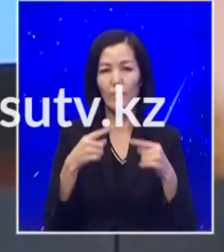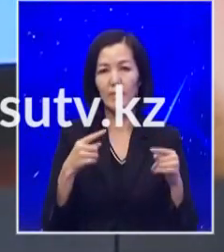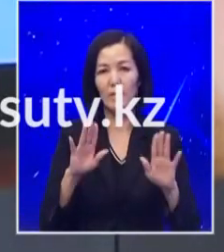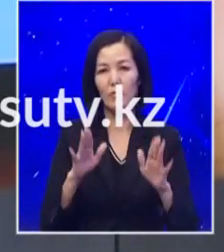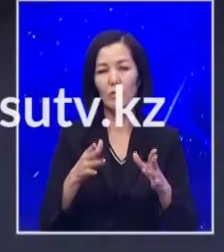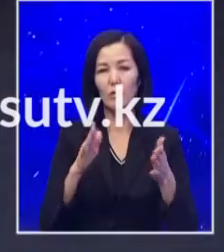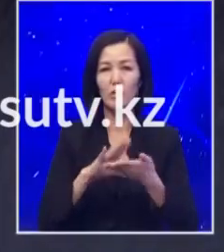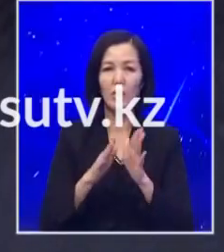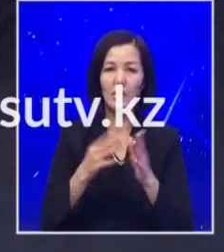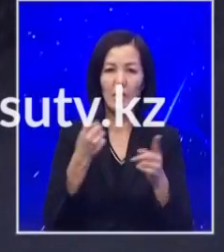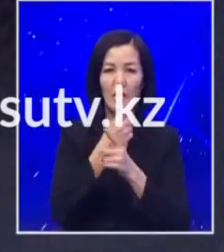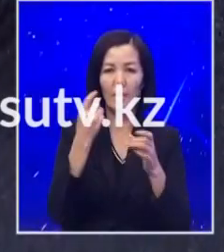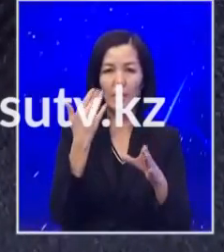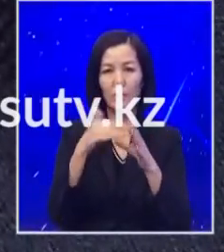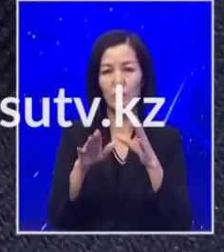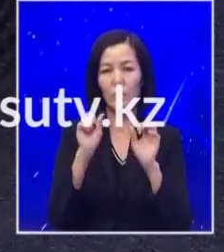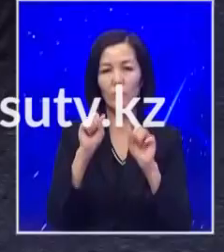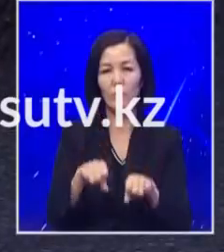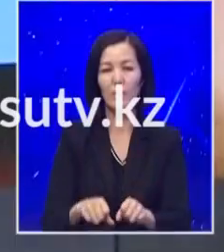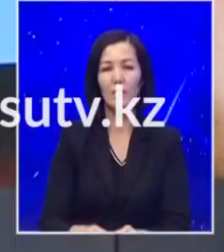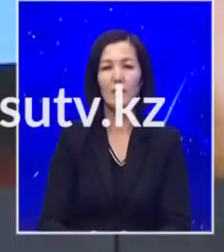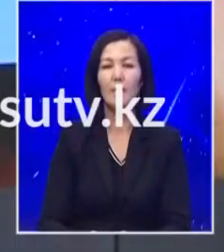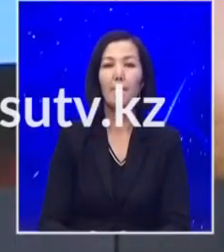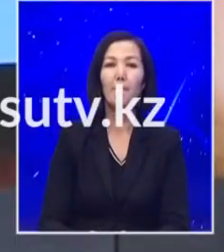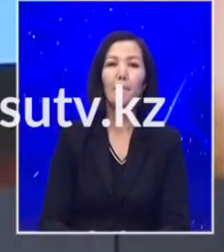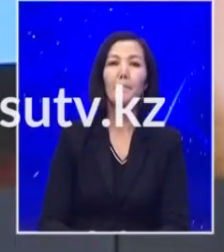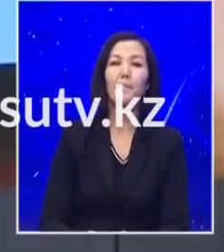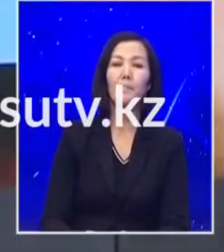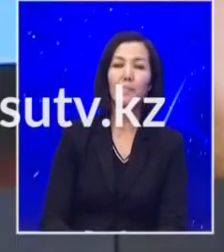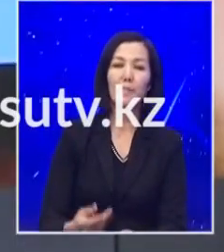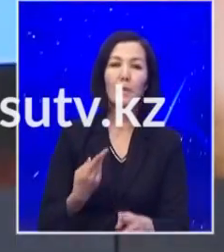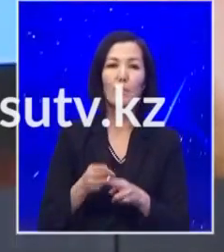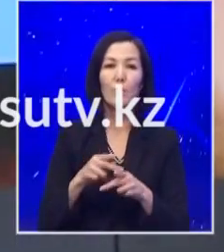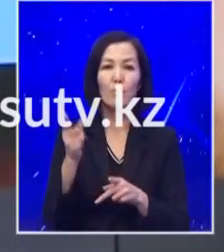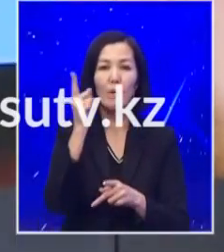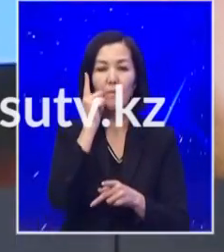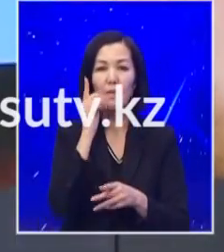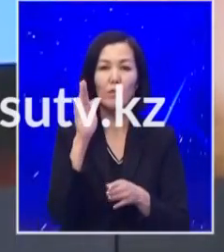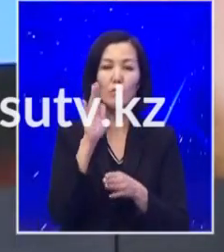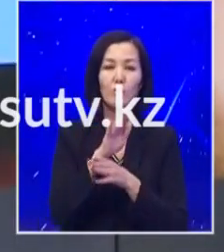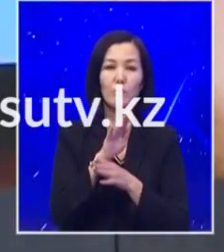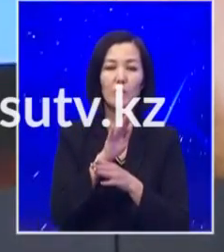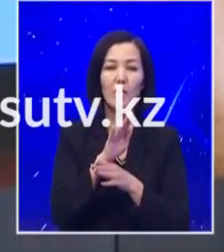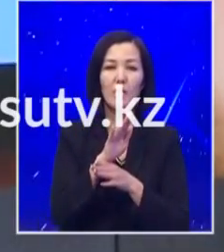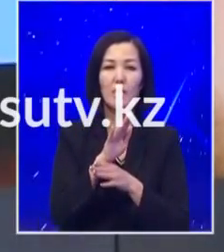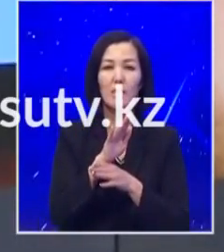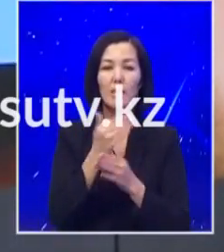жағдай туралы мәліметтерді бере аламыз. Бұл мобильді қосымшаның артықшылығы, ол